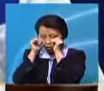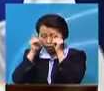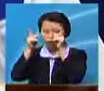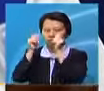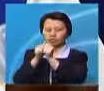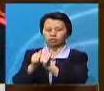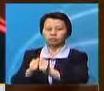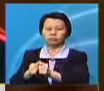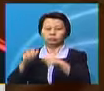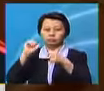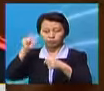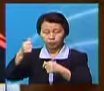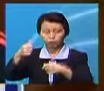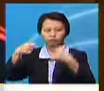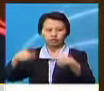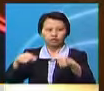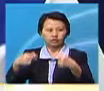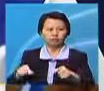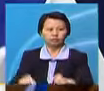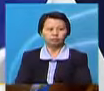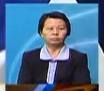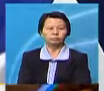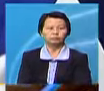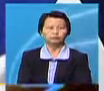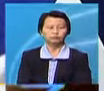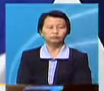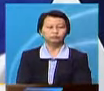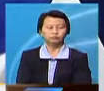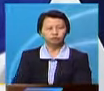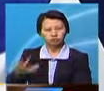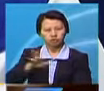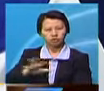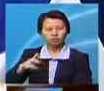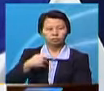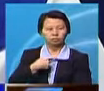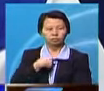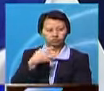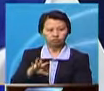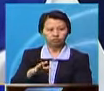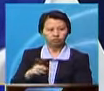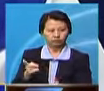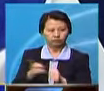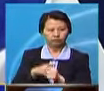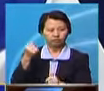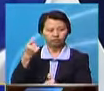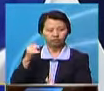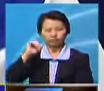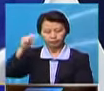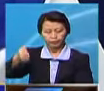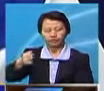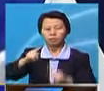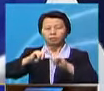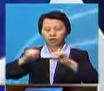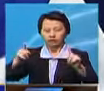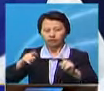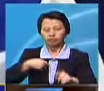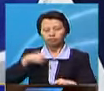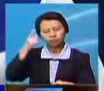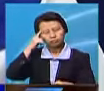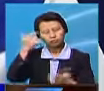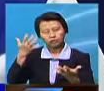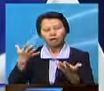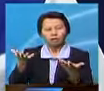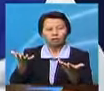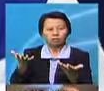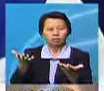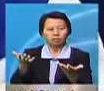pada perlawanan malam esok. Lebih kurang kita dah ramalkan lah kita punya first 11 untuk esok, tapi tengok macam mana